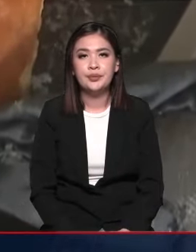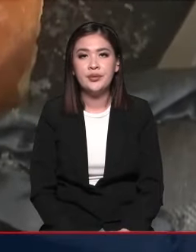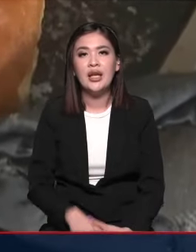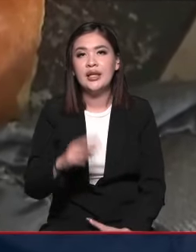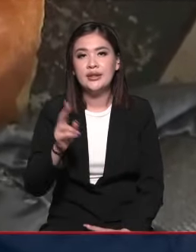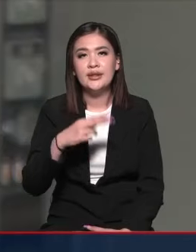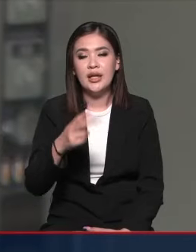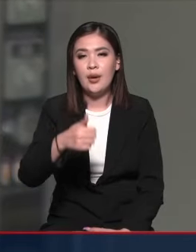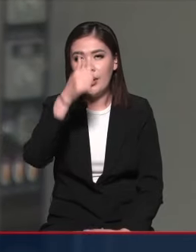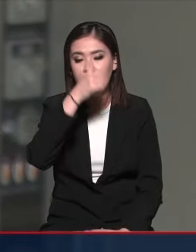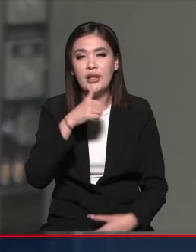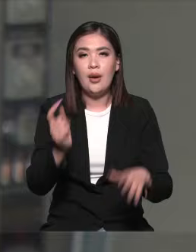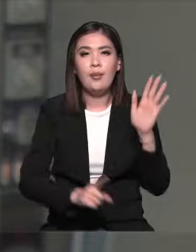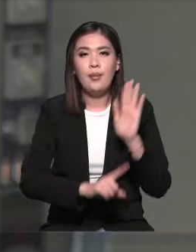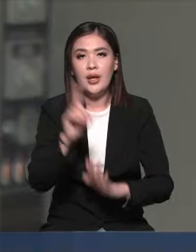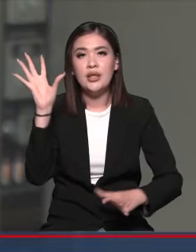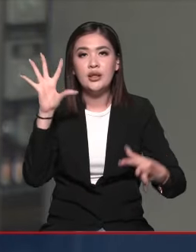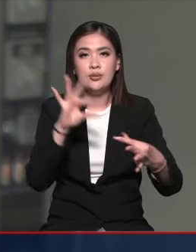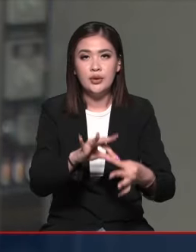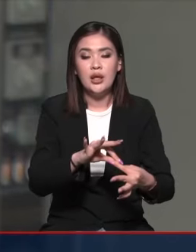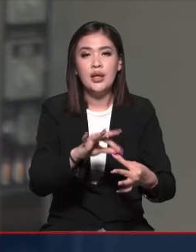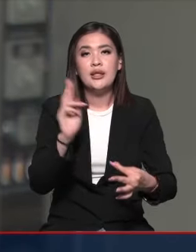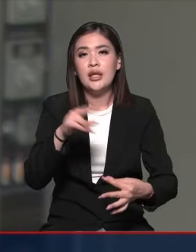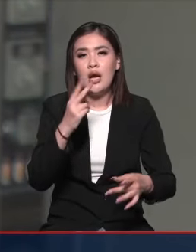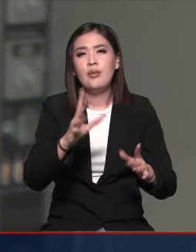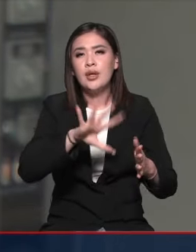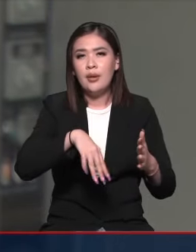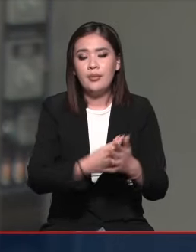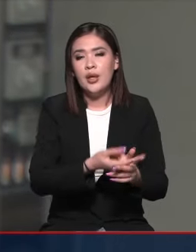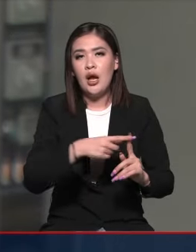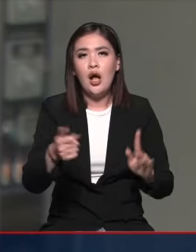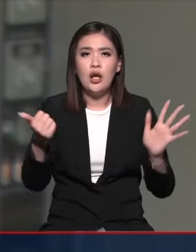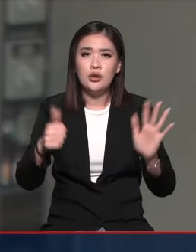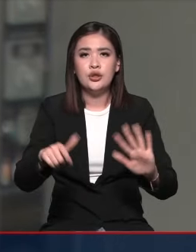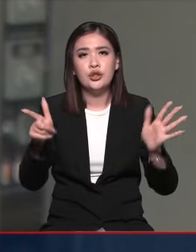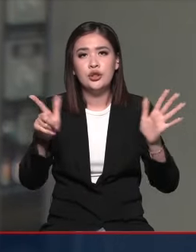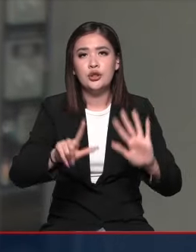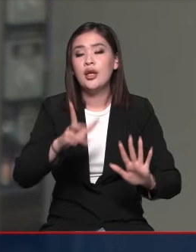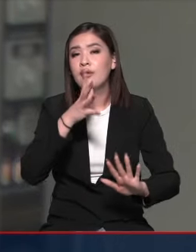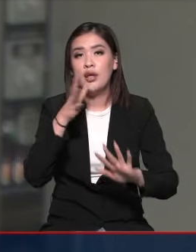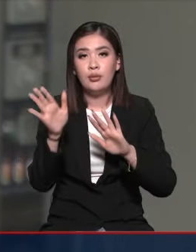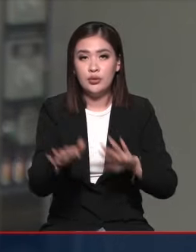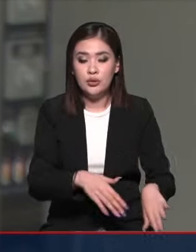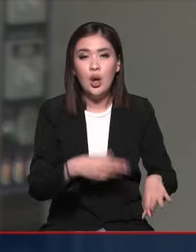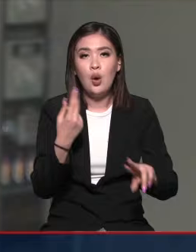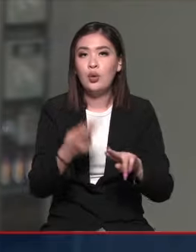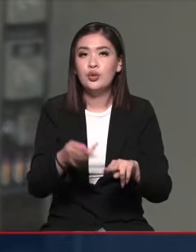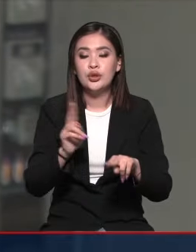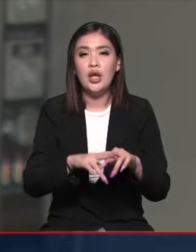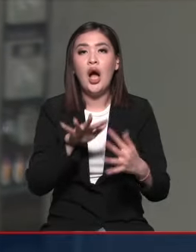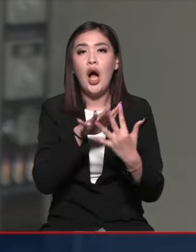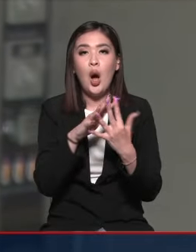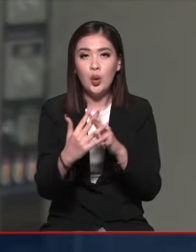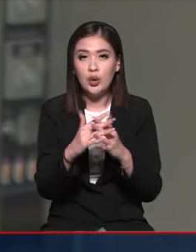айынан бастап іске қостым. Құдай қаласа декабрдан бері 6-7 ай болып қалды. Осы ауылға